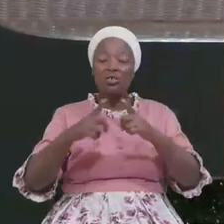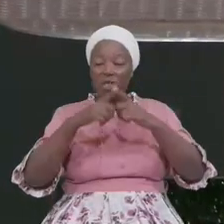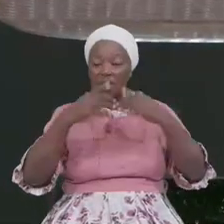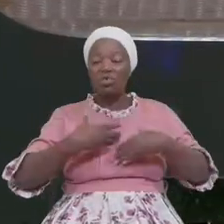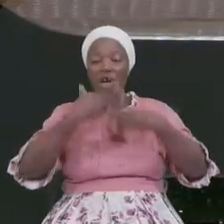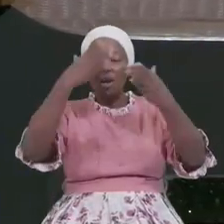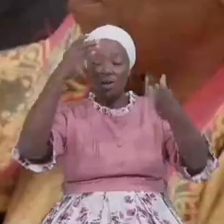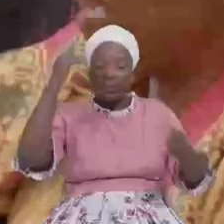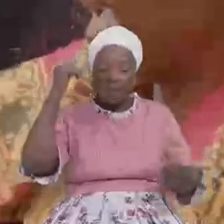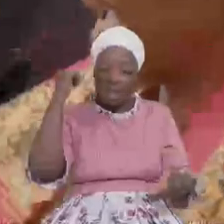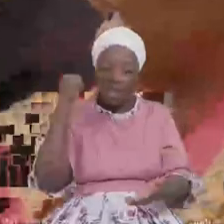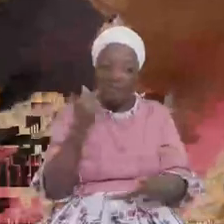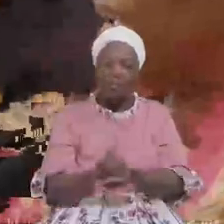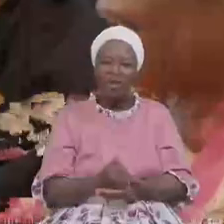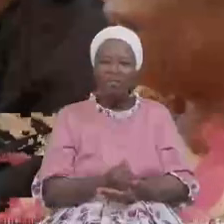mondial.